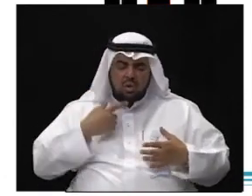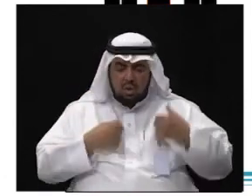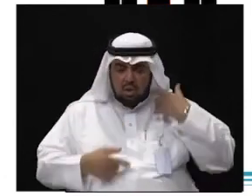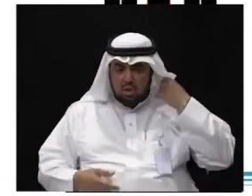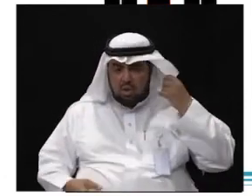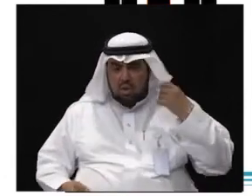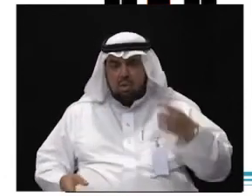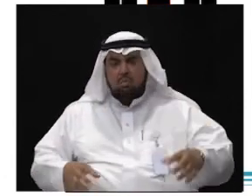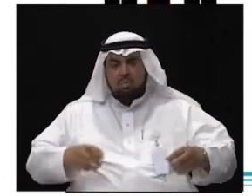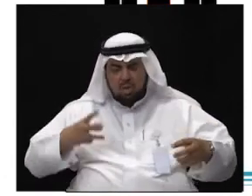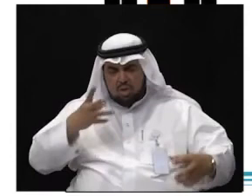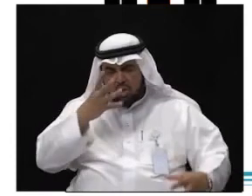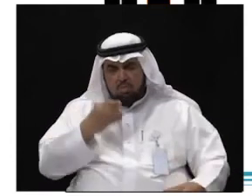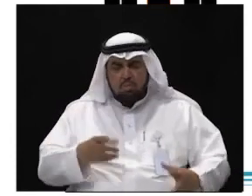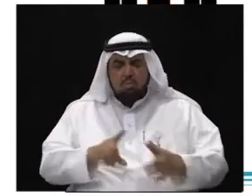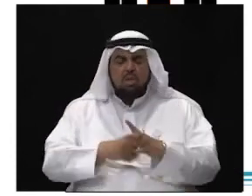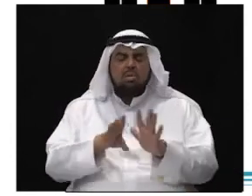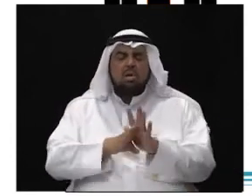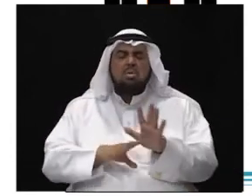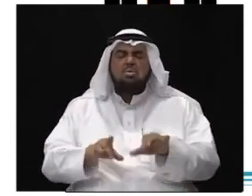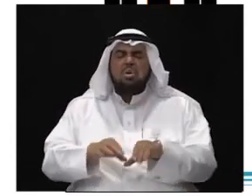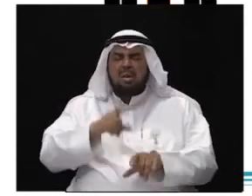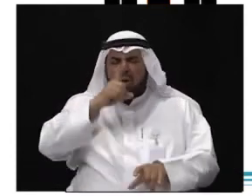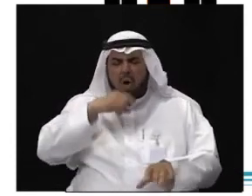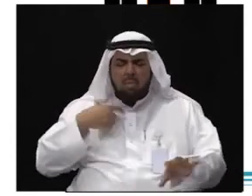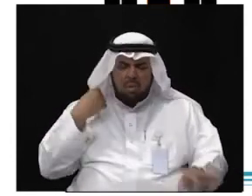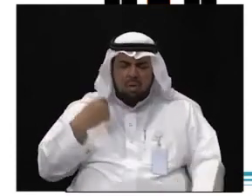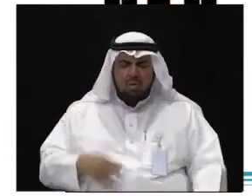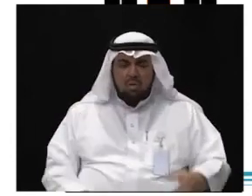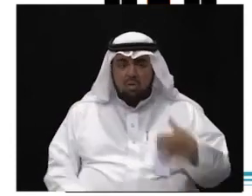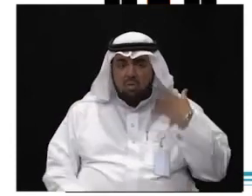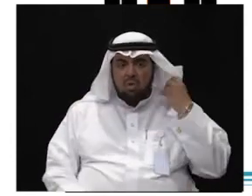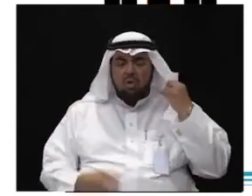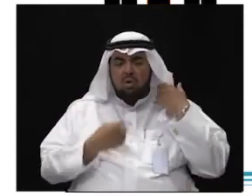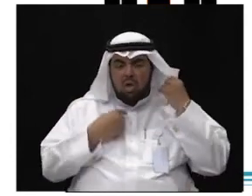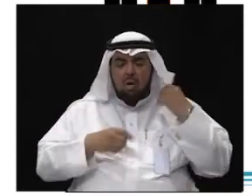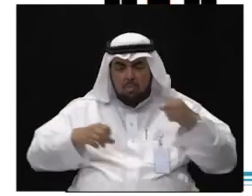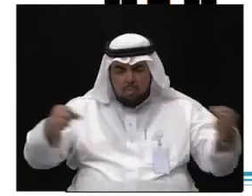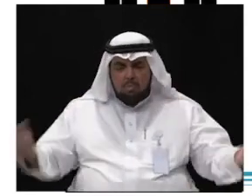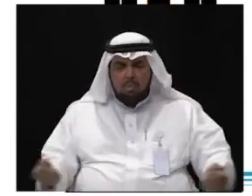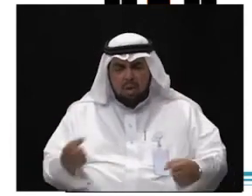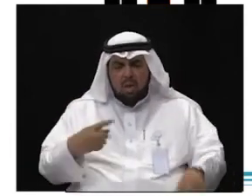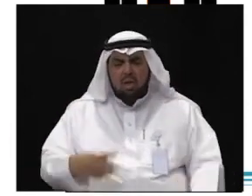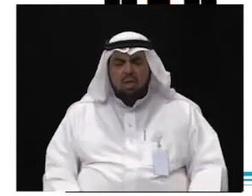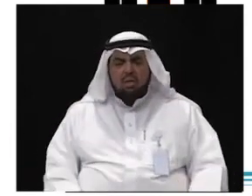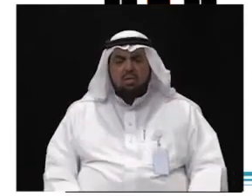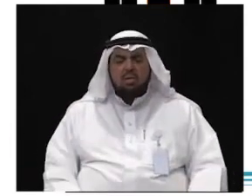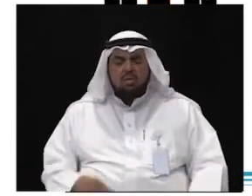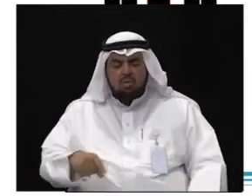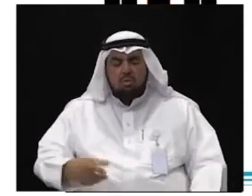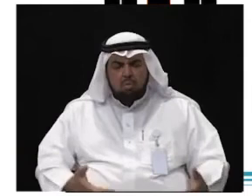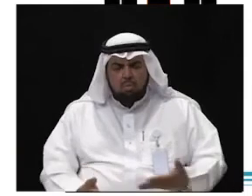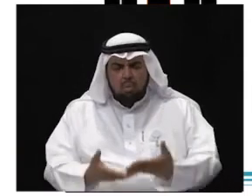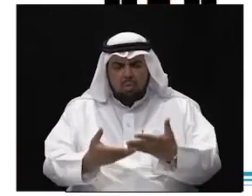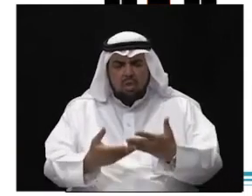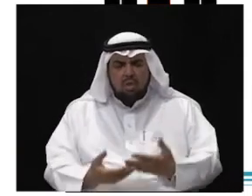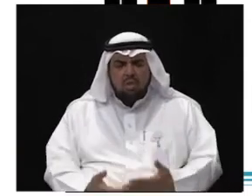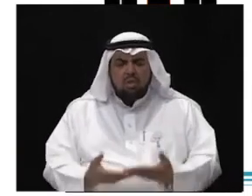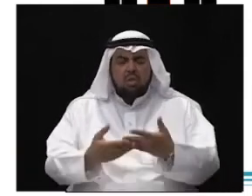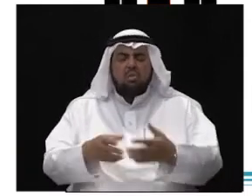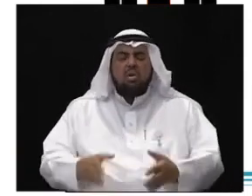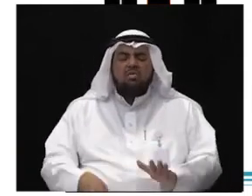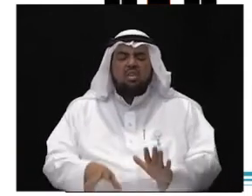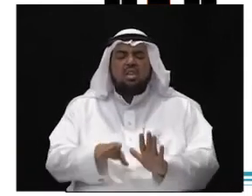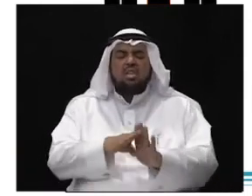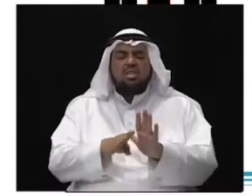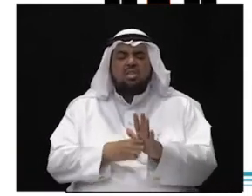كتابة أمرا برمجيا واحدا، وتحمس عبد العزيز لرؤية تنفيذ التطبيق. فهل يمكنكم مساعدته في تشغيل تطبيقه